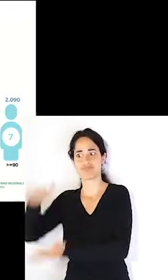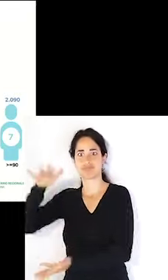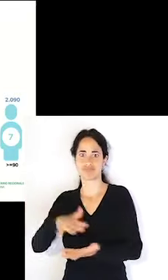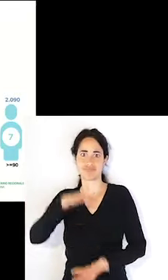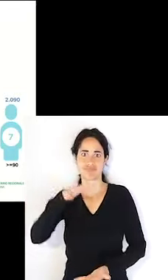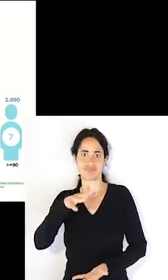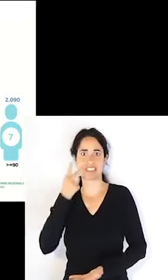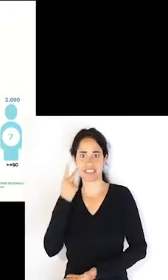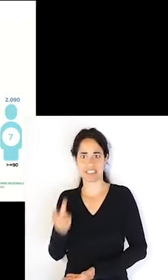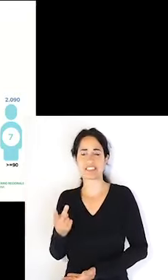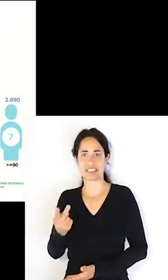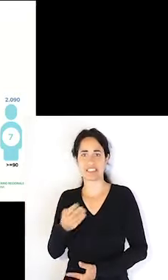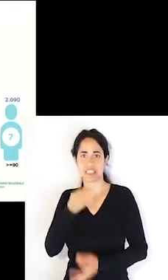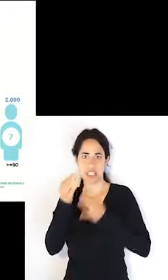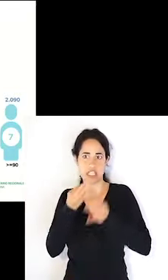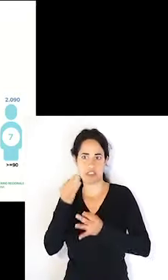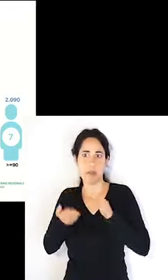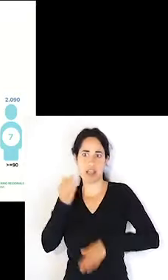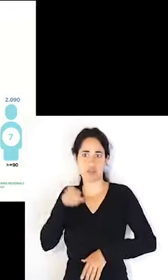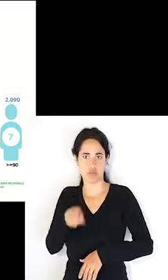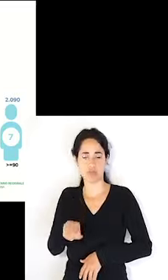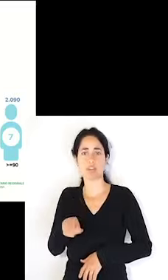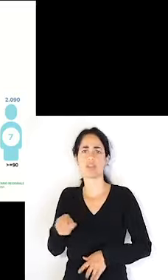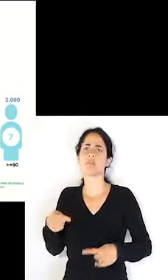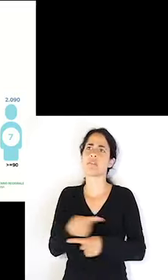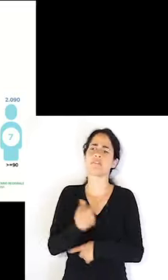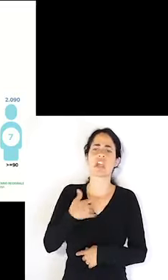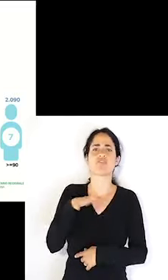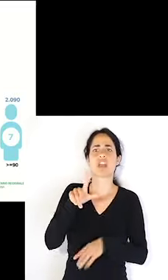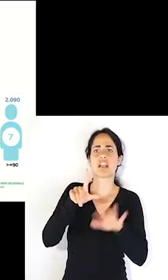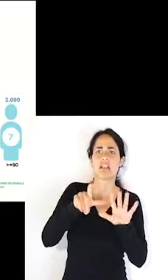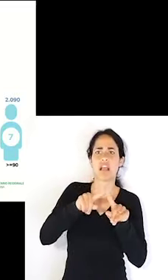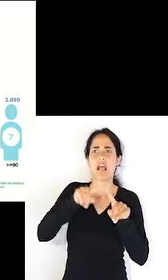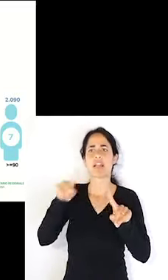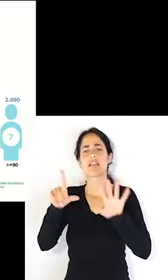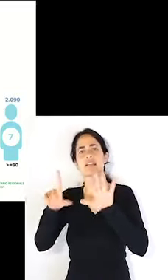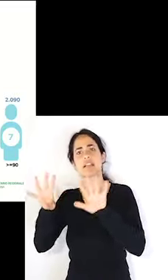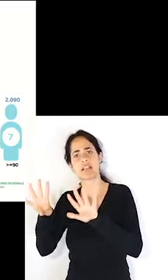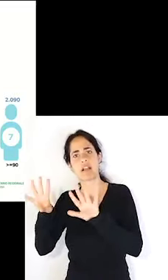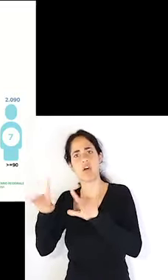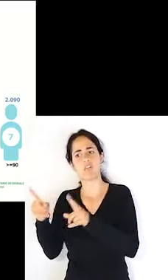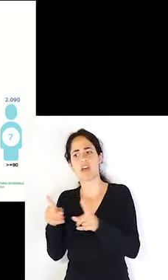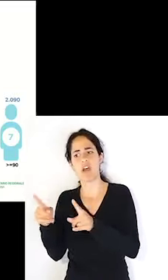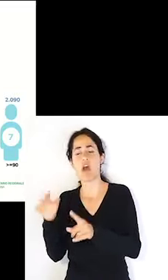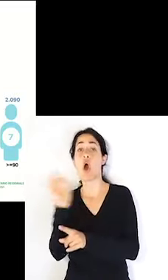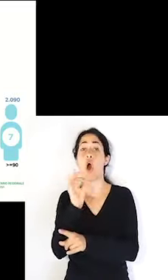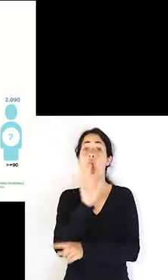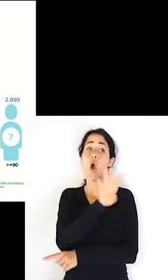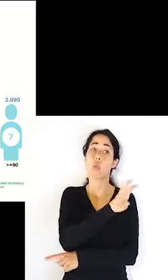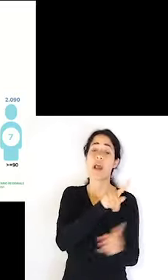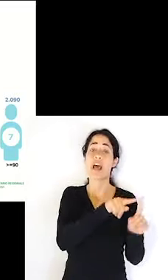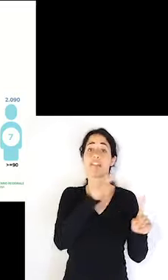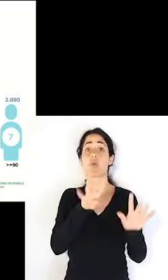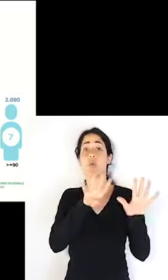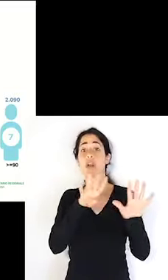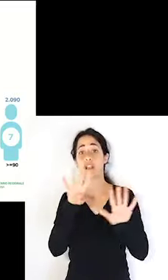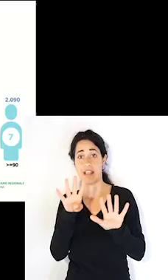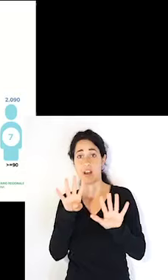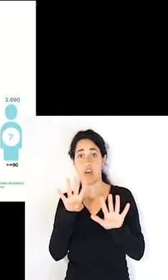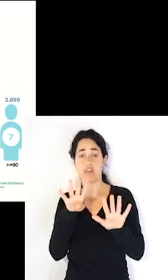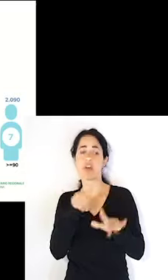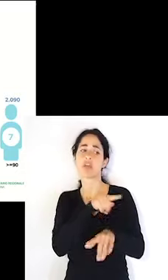alcune fasce d'età, come quella dai 70 ai 79 anni, o quella dai 40 ai 49 anni,